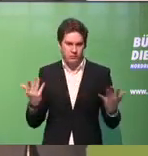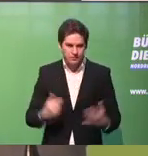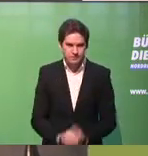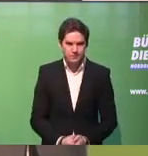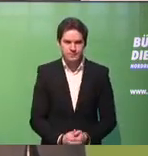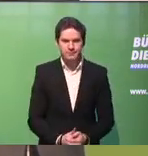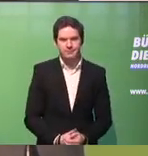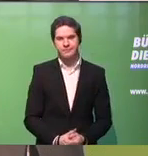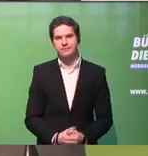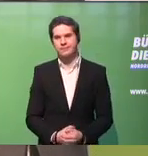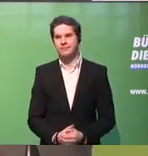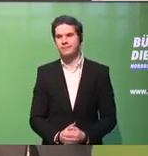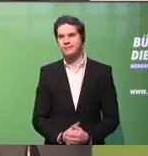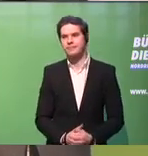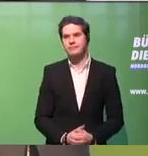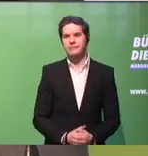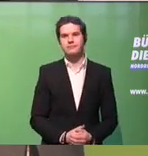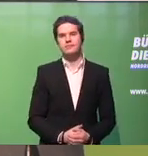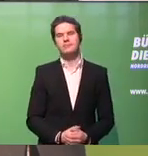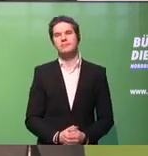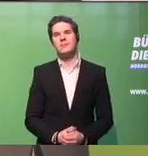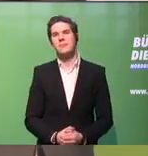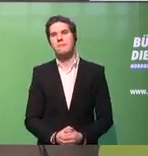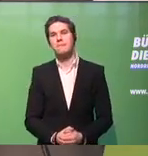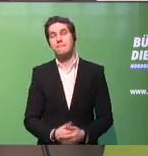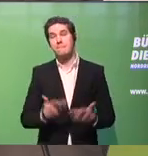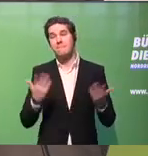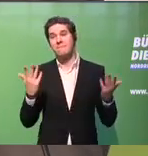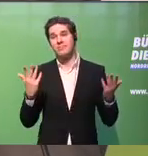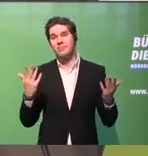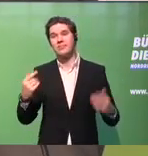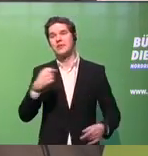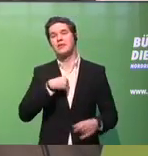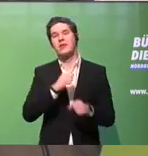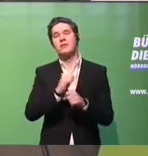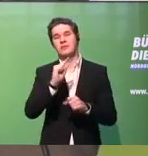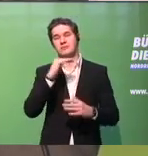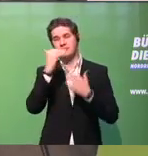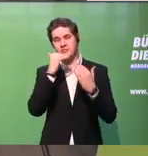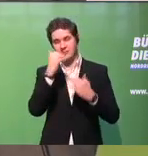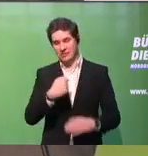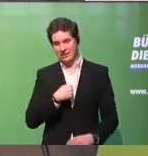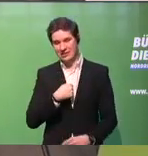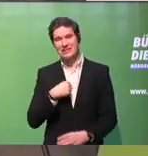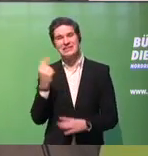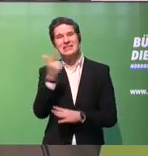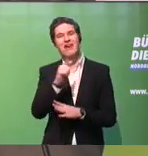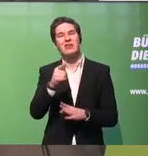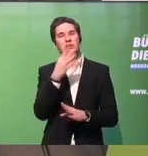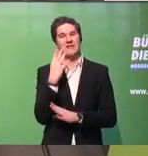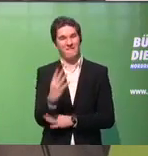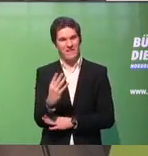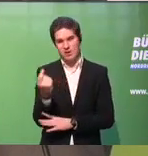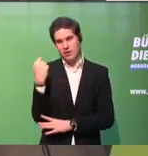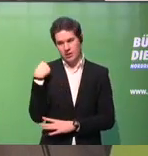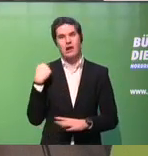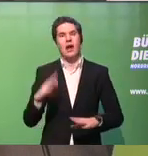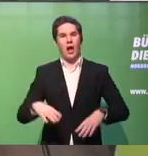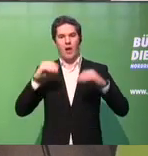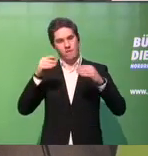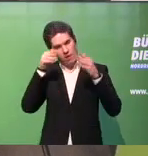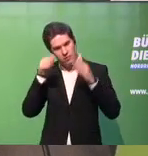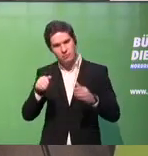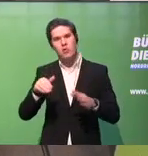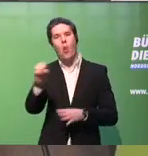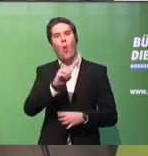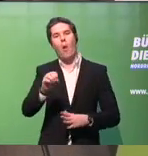so? Meine erste, ich habe 2004 angefangen, mich wirklich intensiv mit Europapolitik